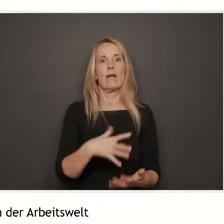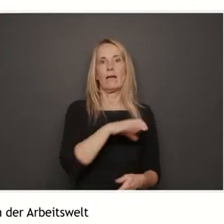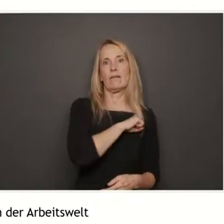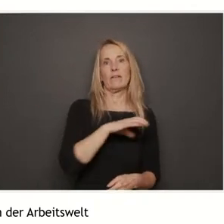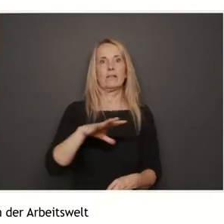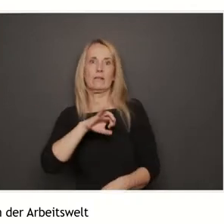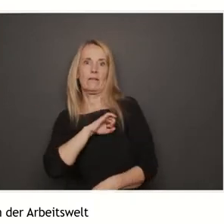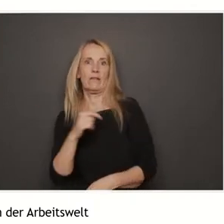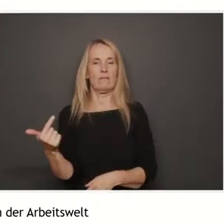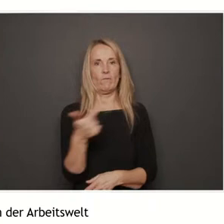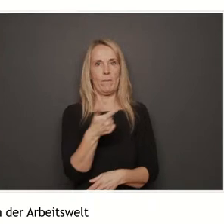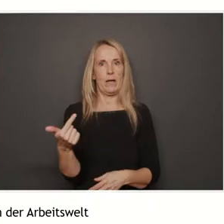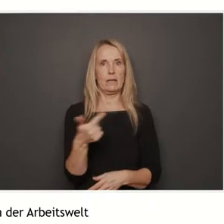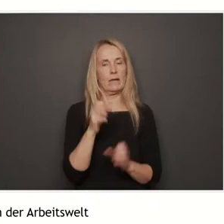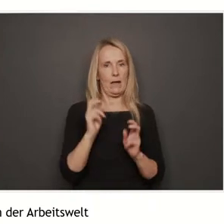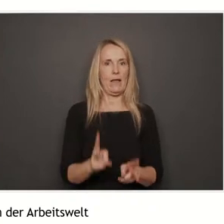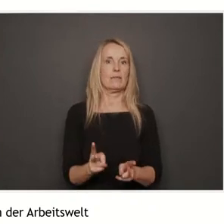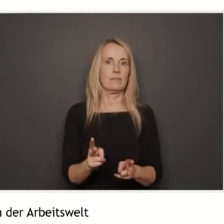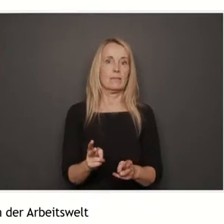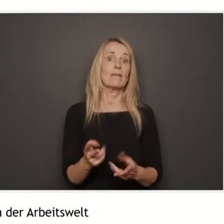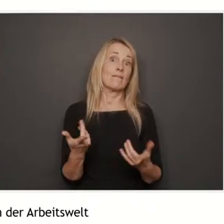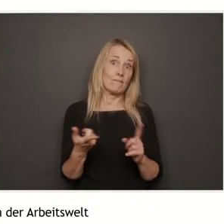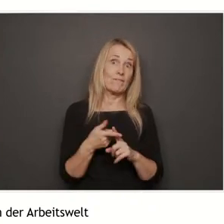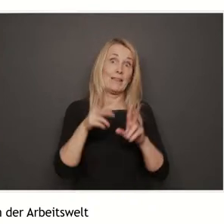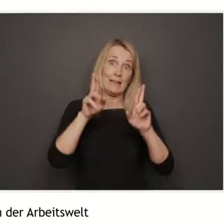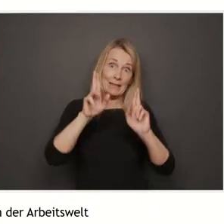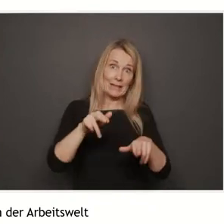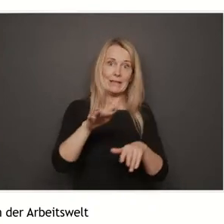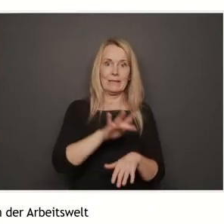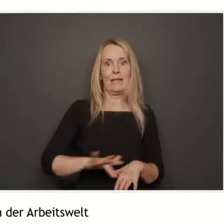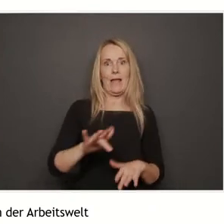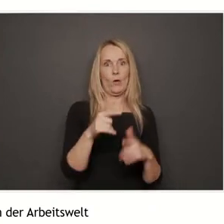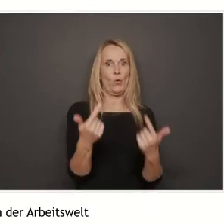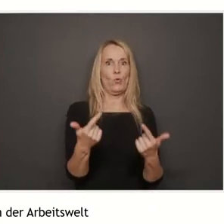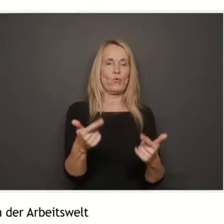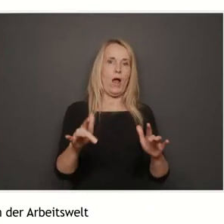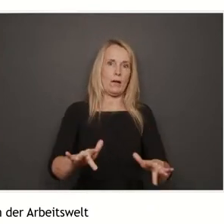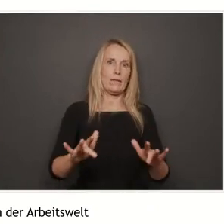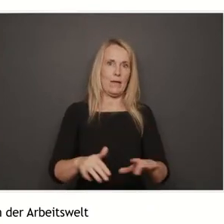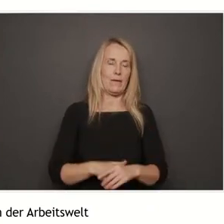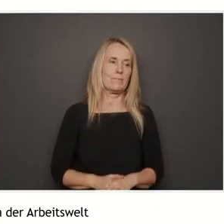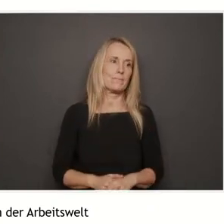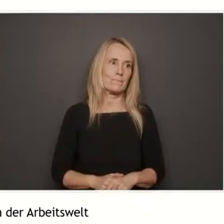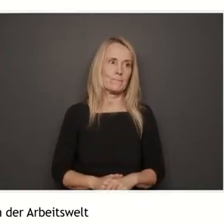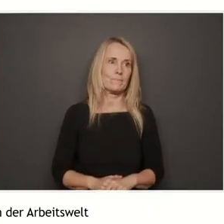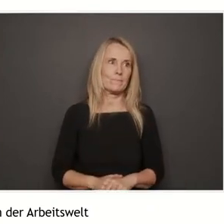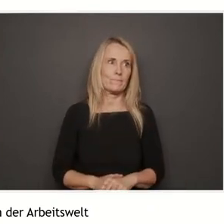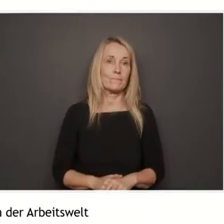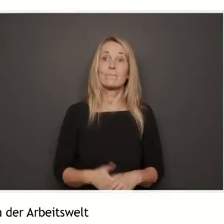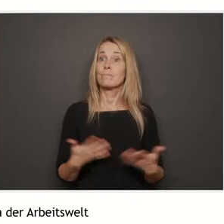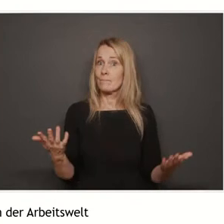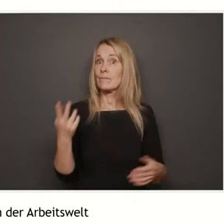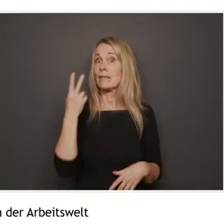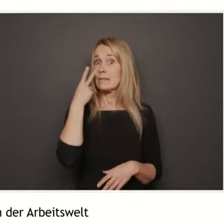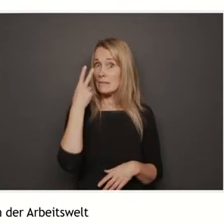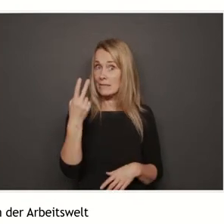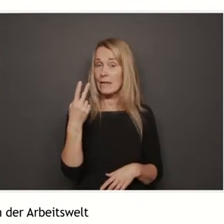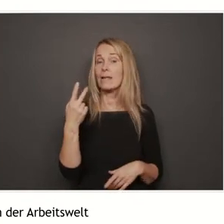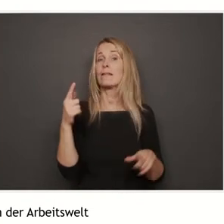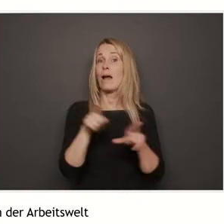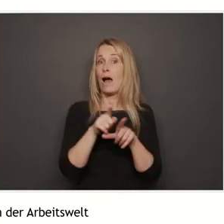Win-Win-Situation erzielen kann, sofern die richtigen Grundlagen dafür geschaffen sind. Sie sehen, auch